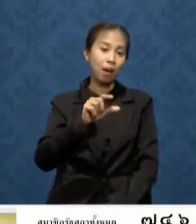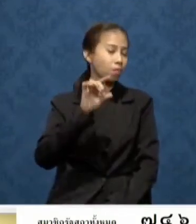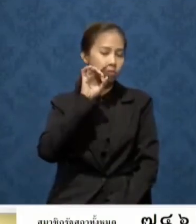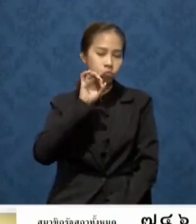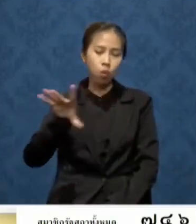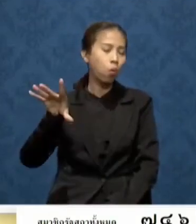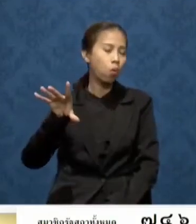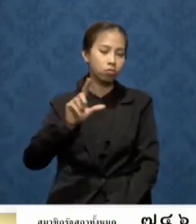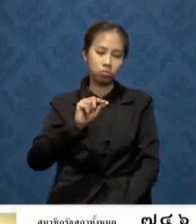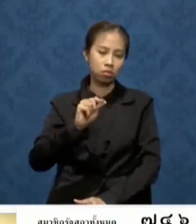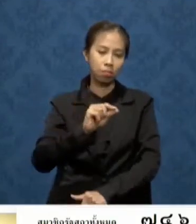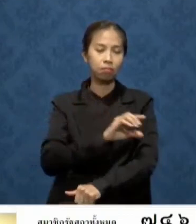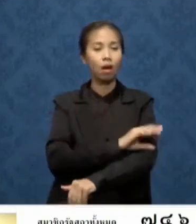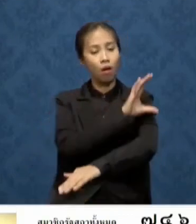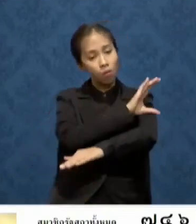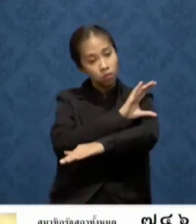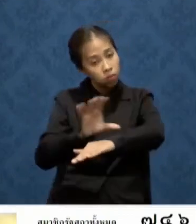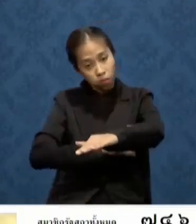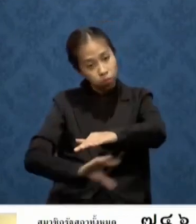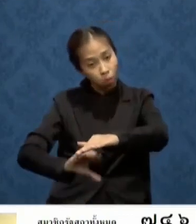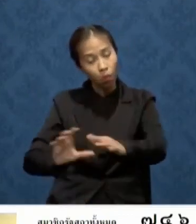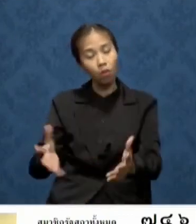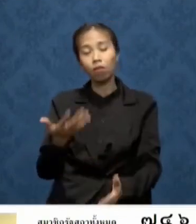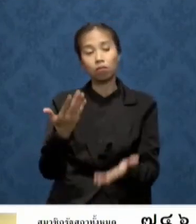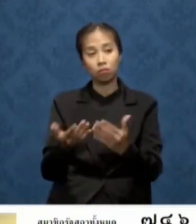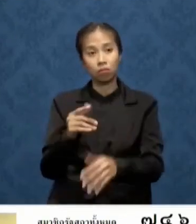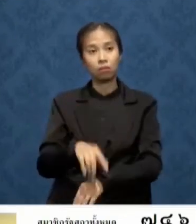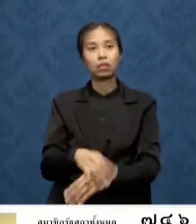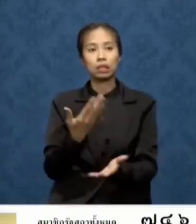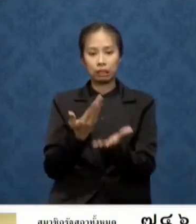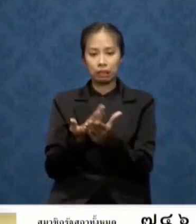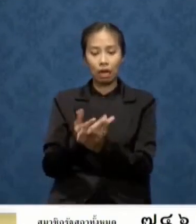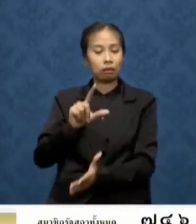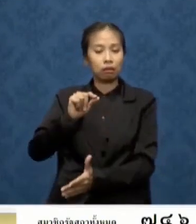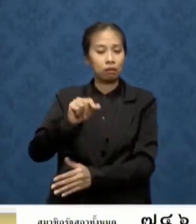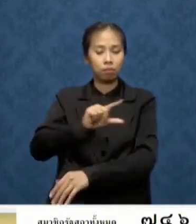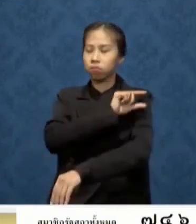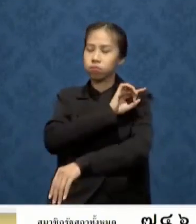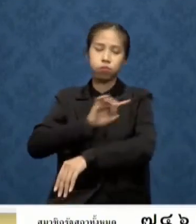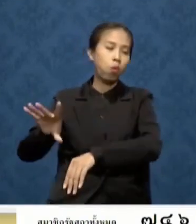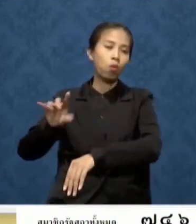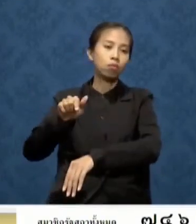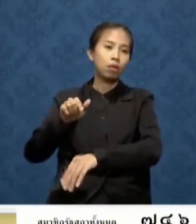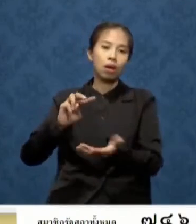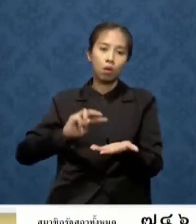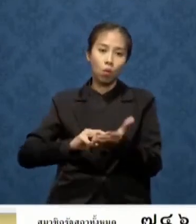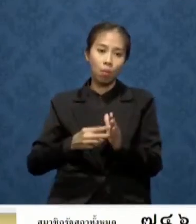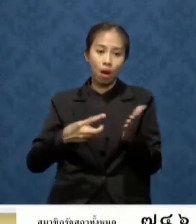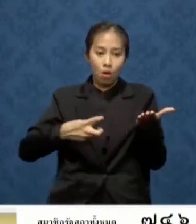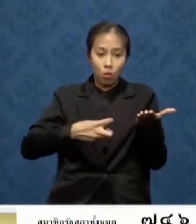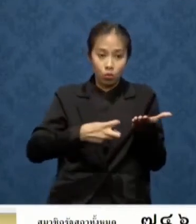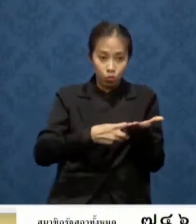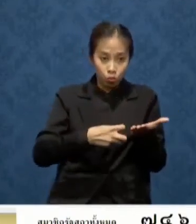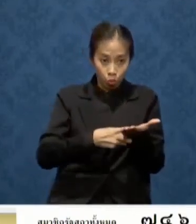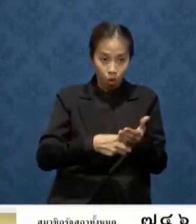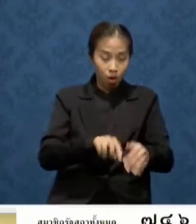รรรครั้งที่ทานเสนอคือ ค่าโดยสารร่ม 20 บาตลอดท้างไม่ใช่ตัวร่วม 20 บาต